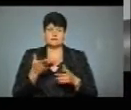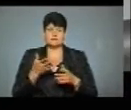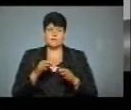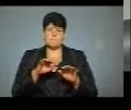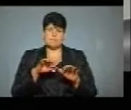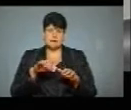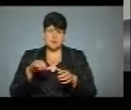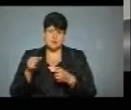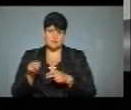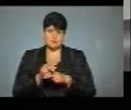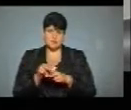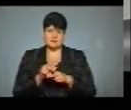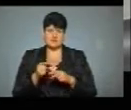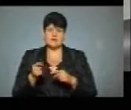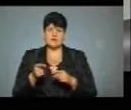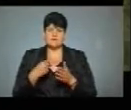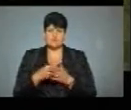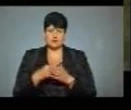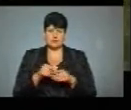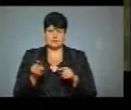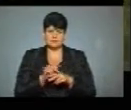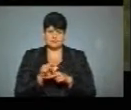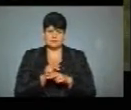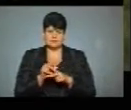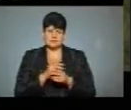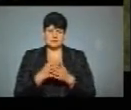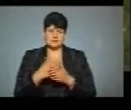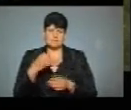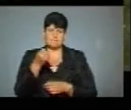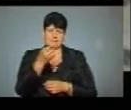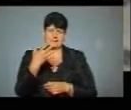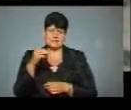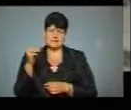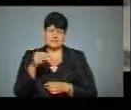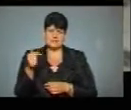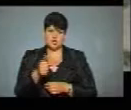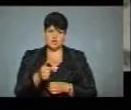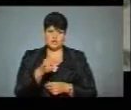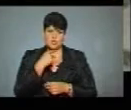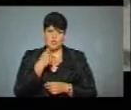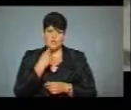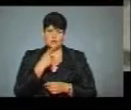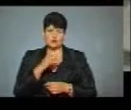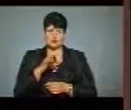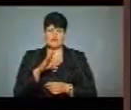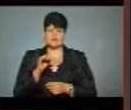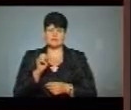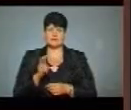товариство «Тернопіль-Мостобуд». Вартували відновлювальні роботи близько 15 тисяч гривень, каже Олег